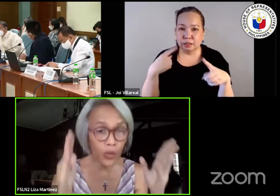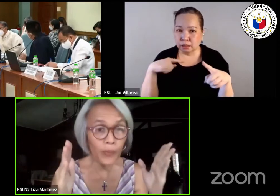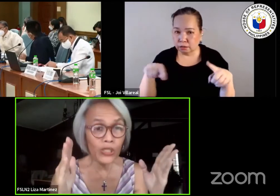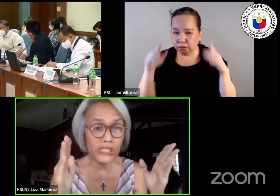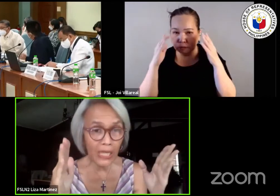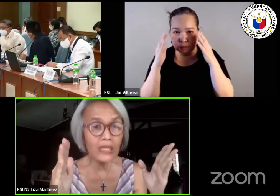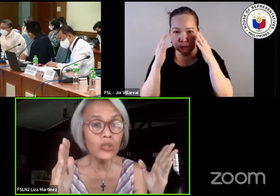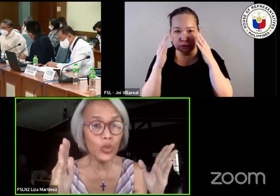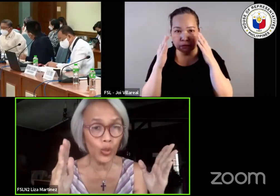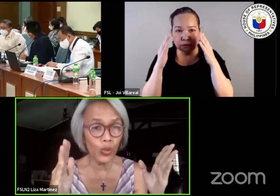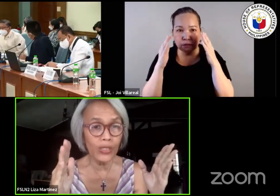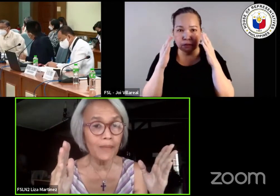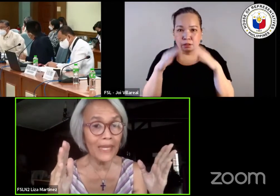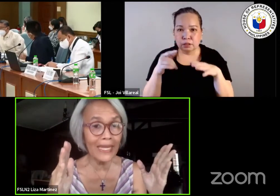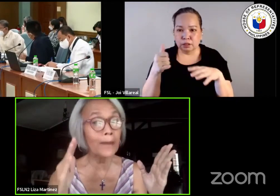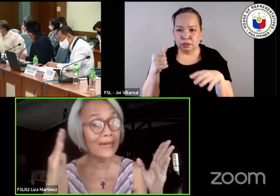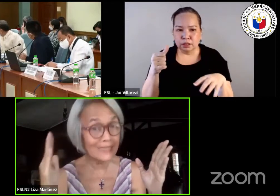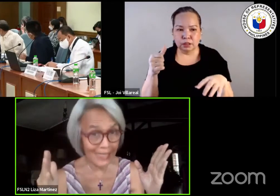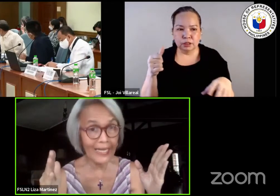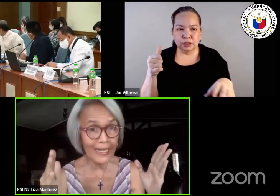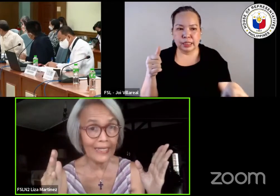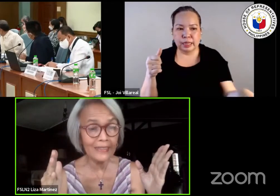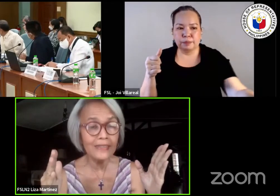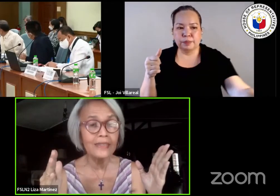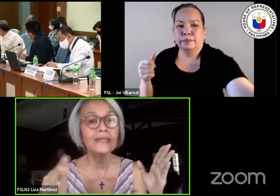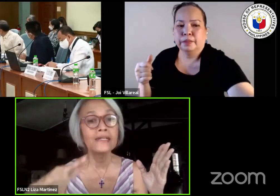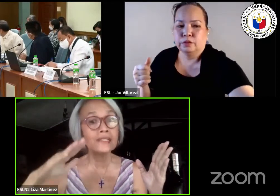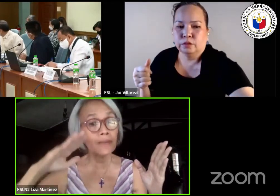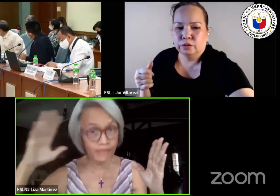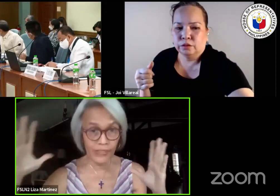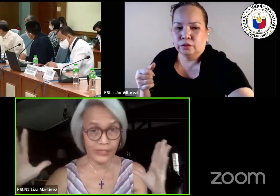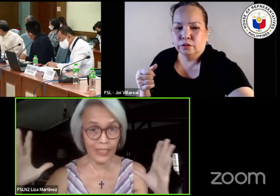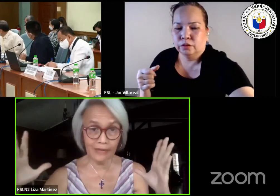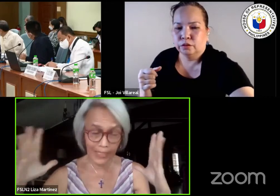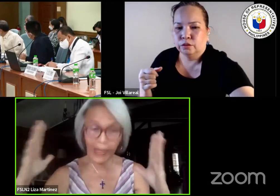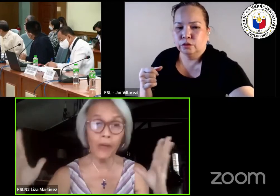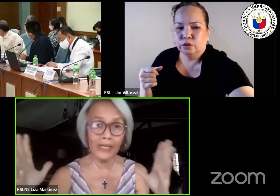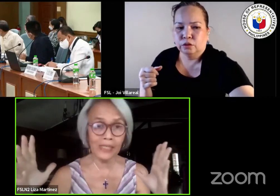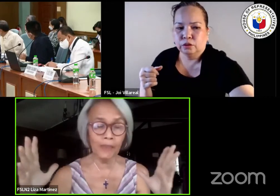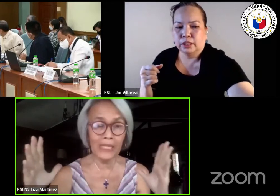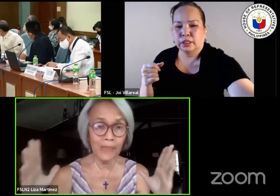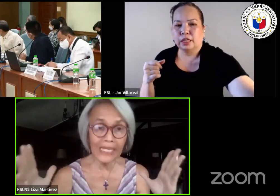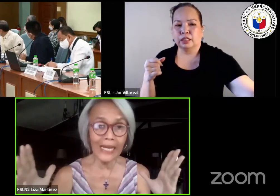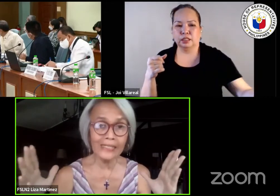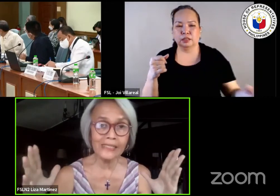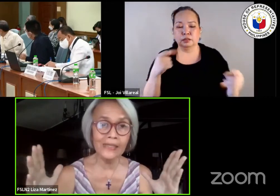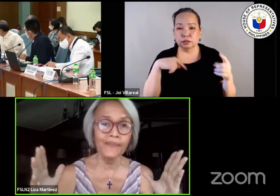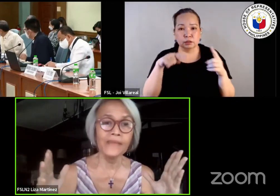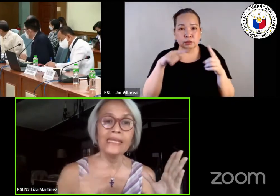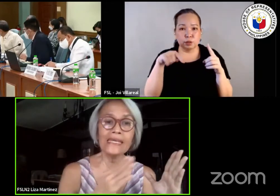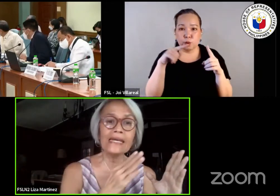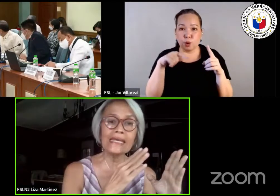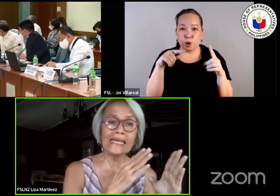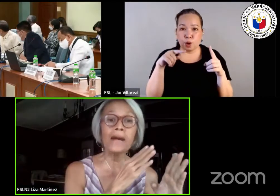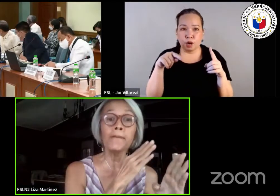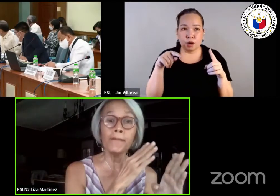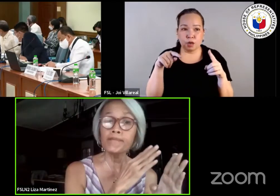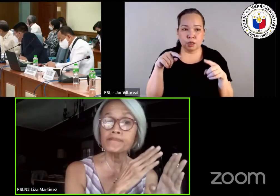sa 10% na may kapansanan sa isang, halimbawa, sa Pilipinas,